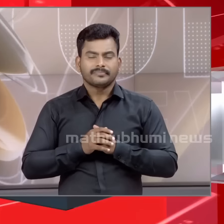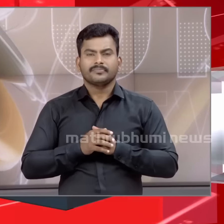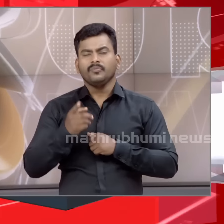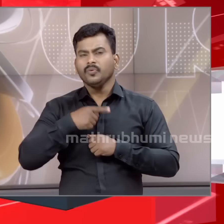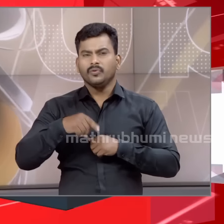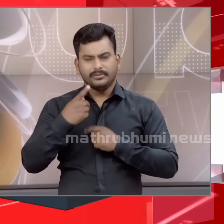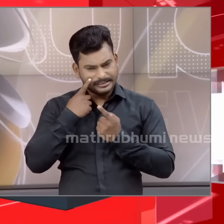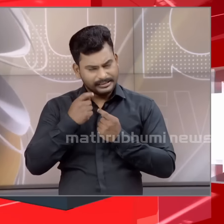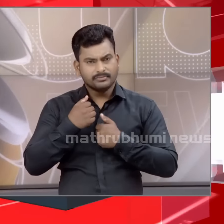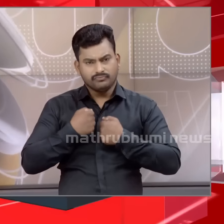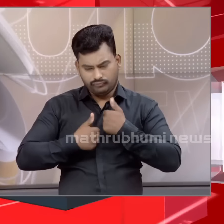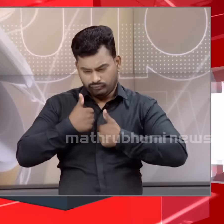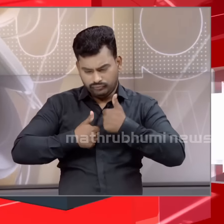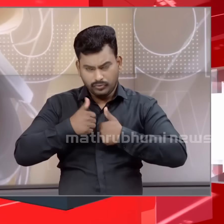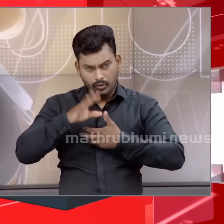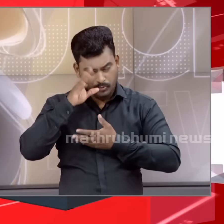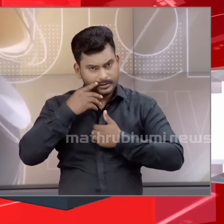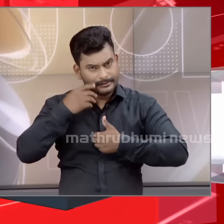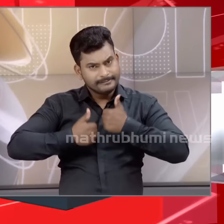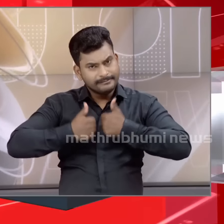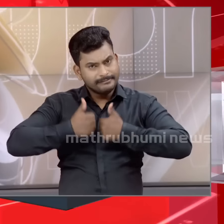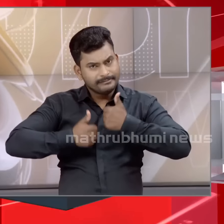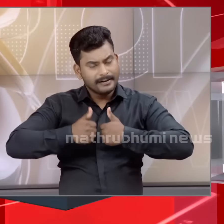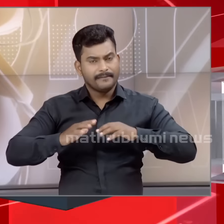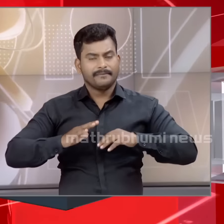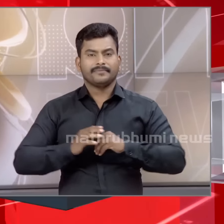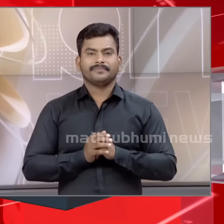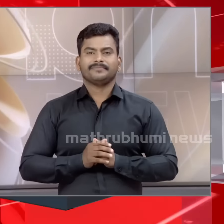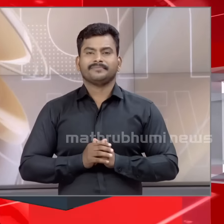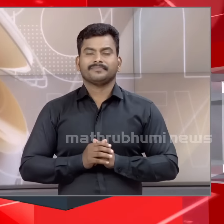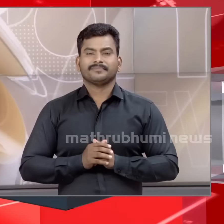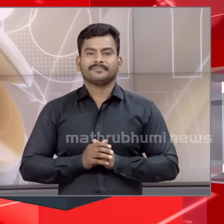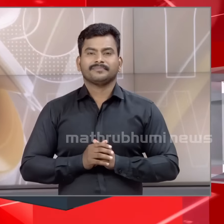രണ്ടുപേരുടെയും പരാതികൾ കേട്ടുകൊണ്ടുള്ള നടപടികൾ സ്വീകരിക്കാൻ പോലീസ് തയ്യാറാവുകയും വേണം. ശരി, അമലാണ് വിവരങ്ങൾ പങ്കുവച്ചത്.